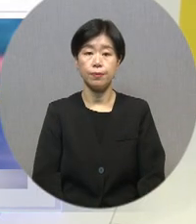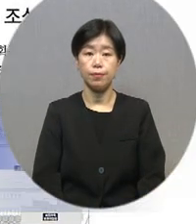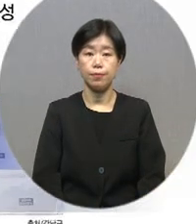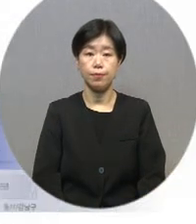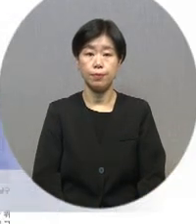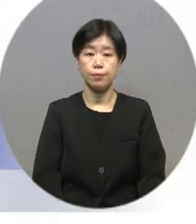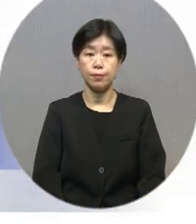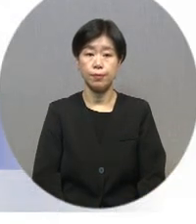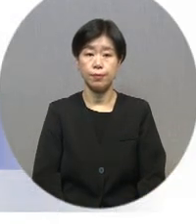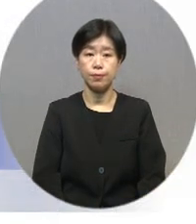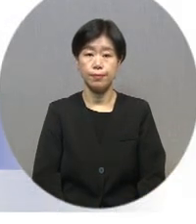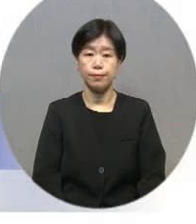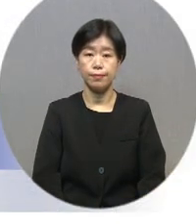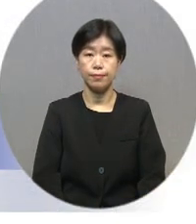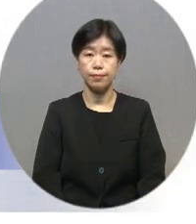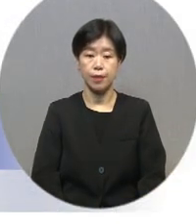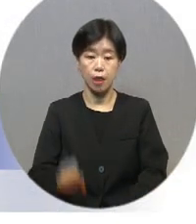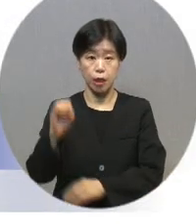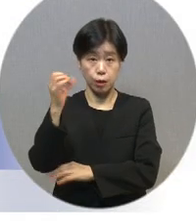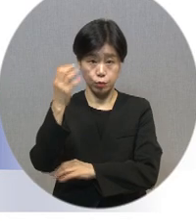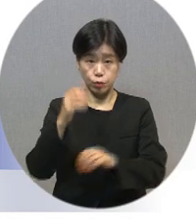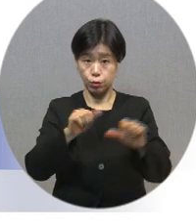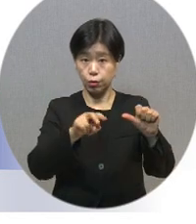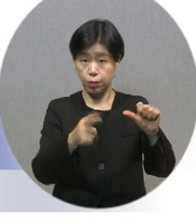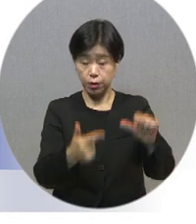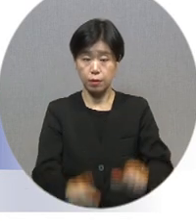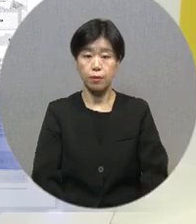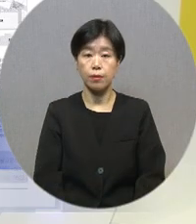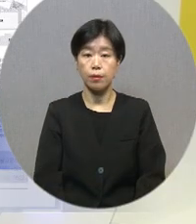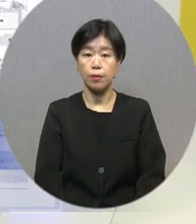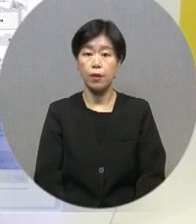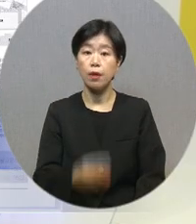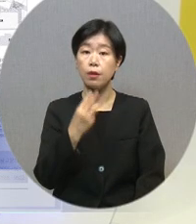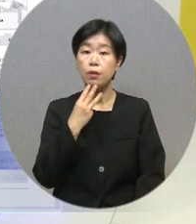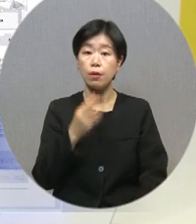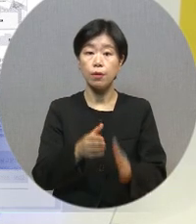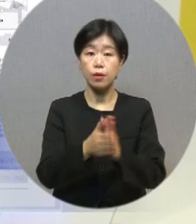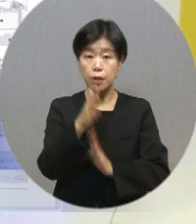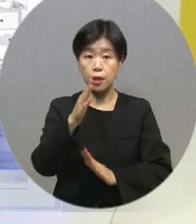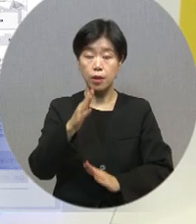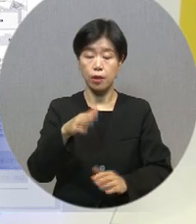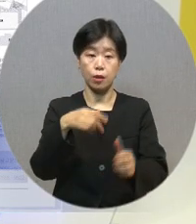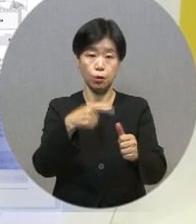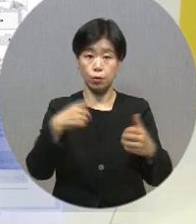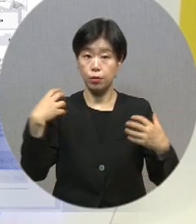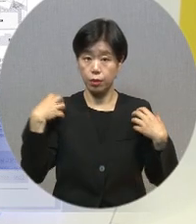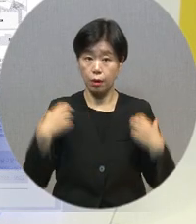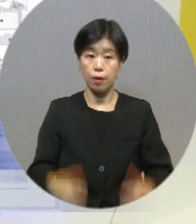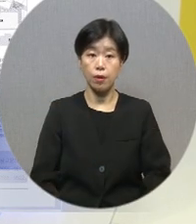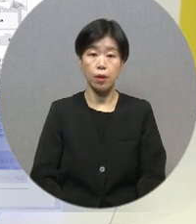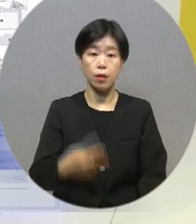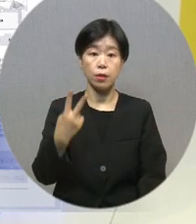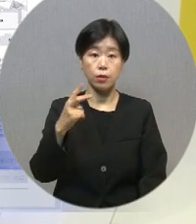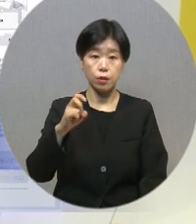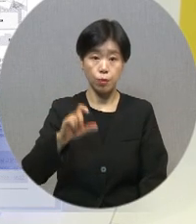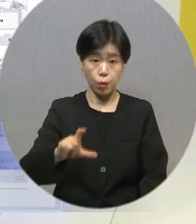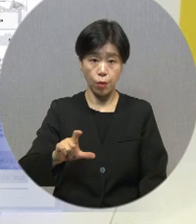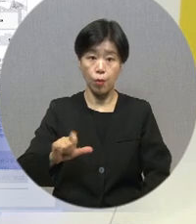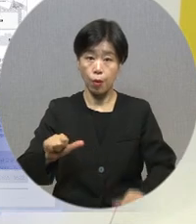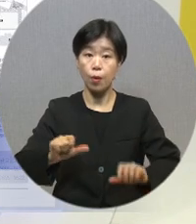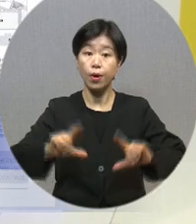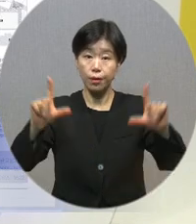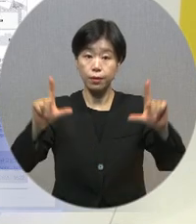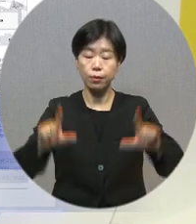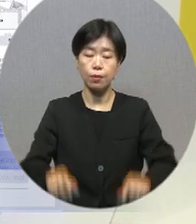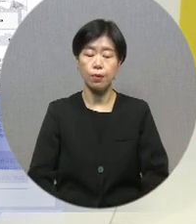같습니다 다음은 장애인 신문 면입니다 서울시 교육청이 2025학년도 특수 교육대상 학생